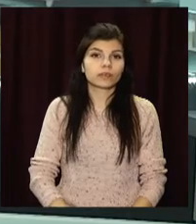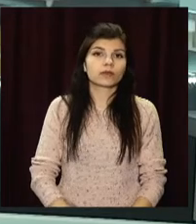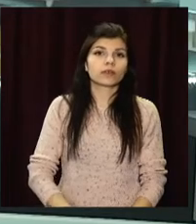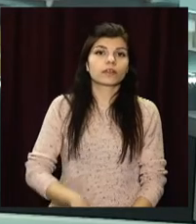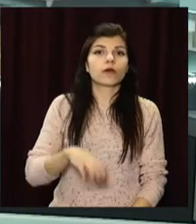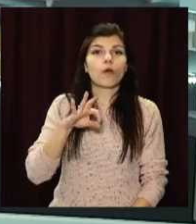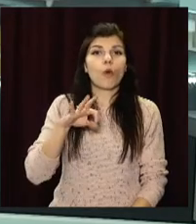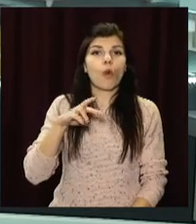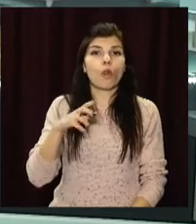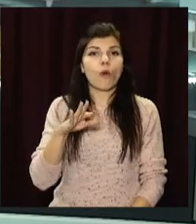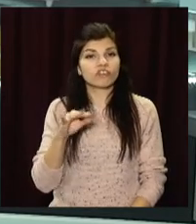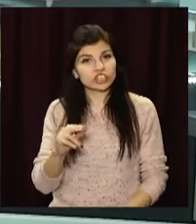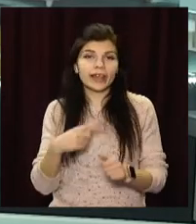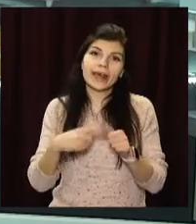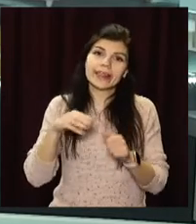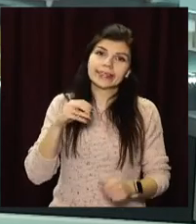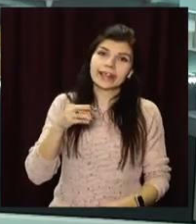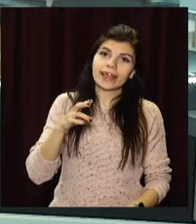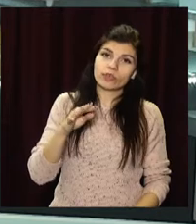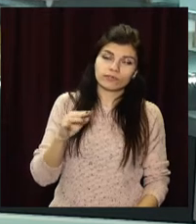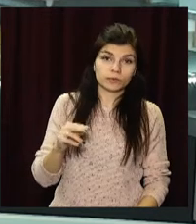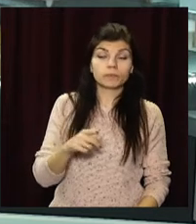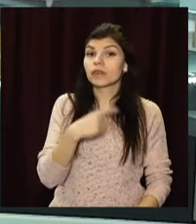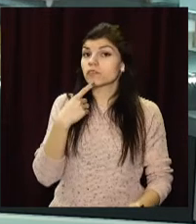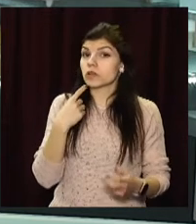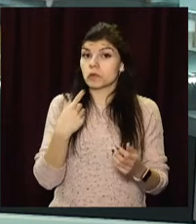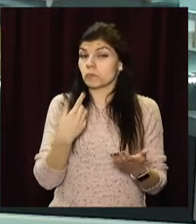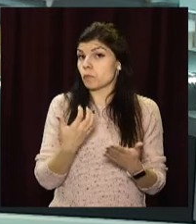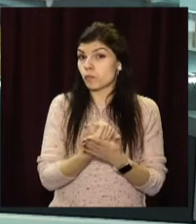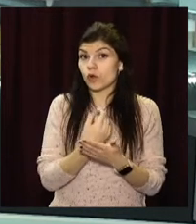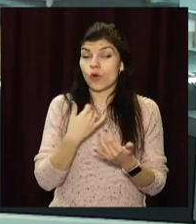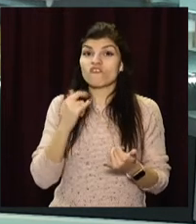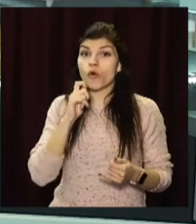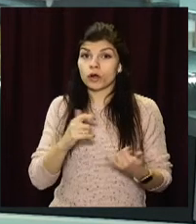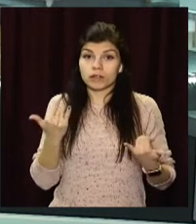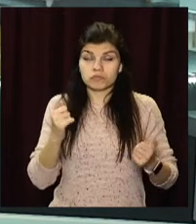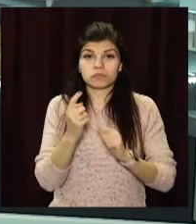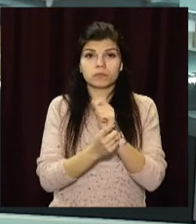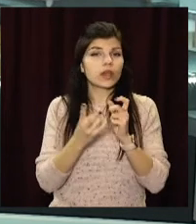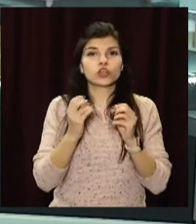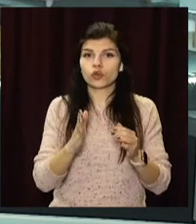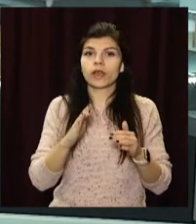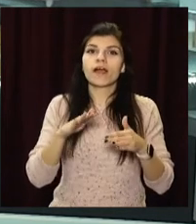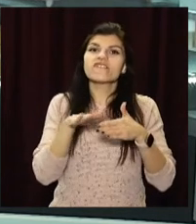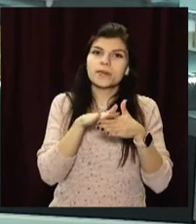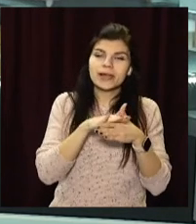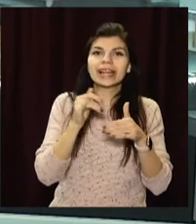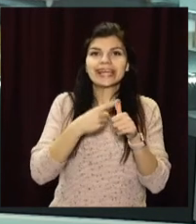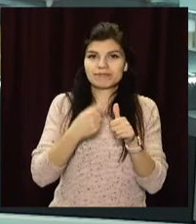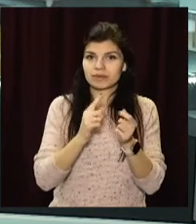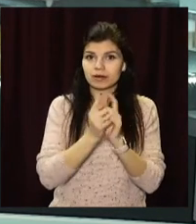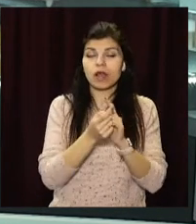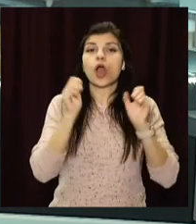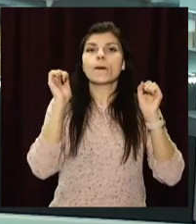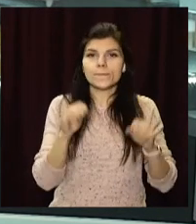Ольгович чи Тетянівна. Відтепер в Україні можна змінити не тільки ім'я та прізвище, але й по батькові. Або навіть взяти його на заміну ім'я по